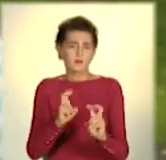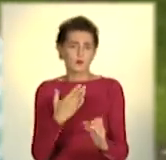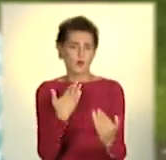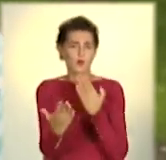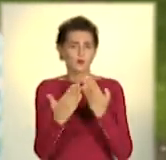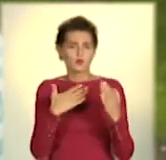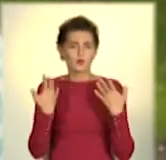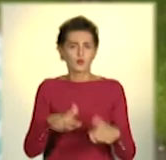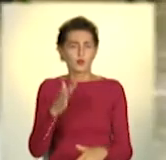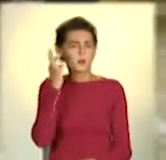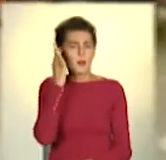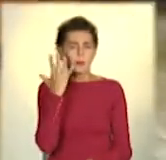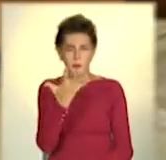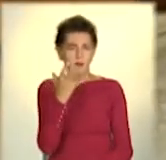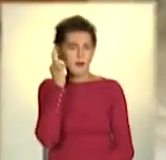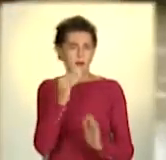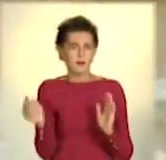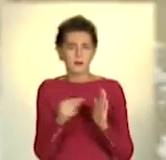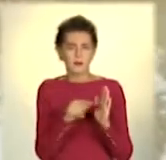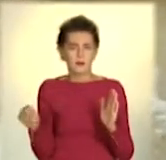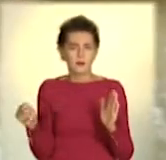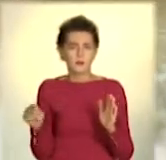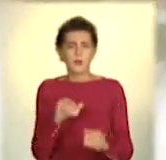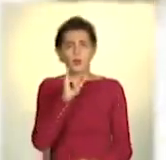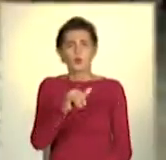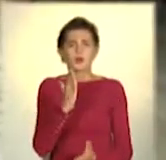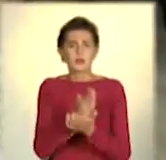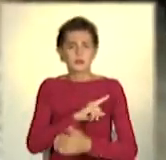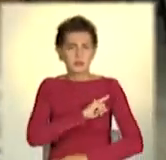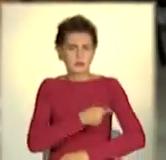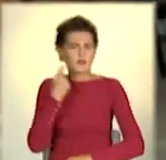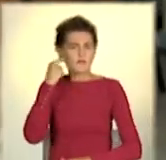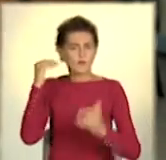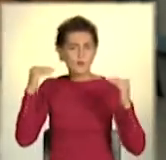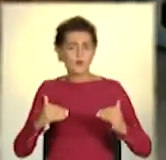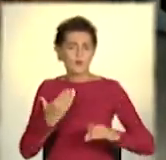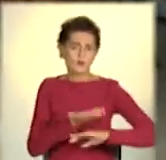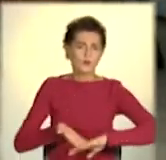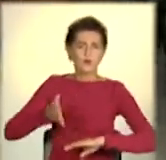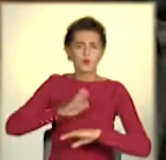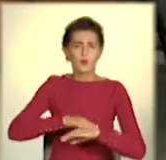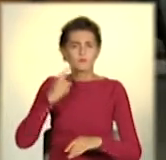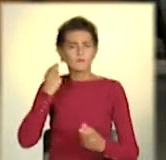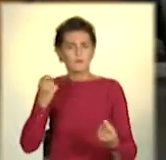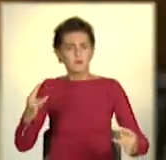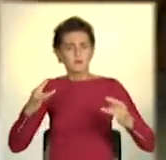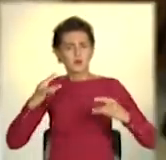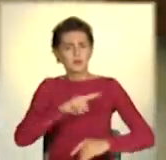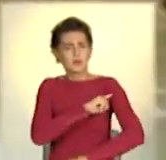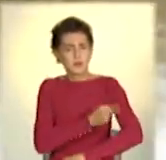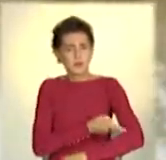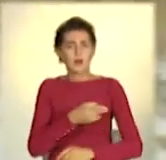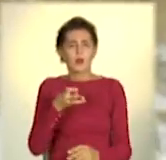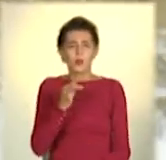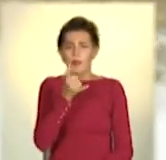с ним на протяжении уже 5 лет. У Олексія сенсоневральна тугоухість. Він на силу чує навіть гучні звуки і майже